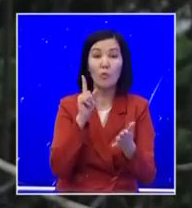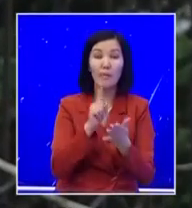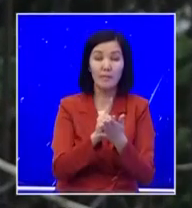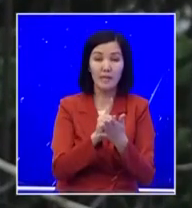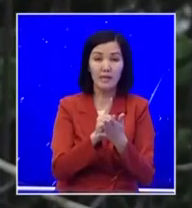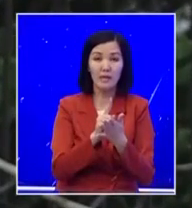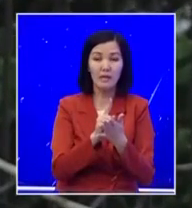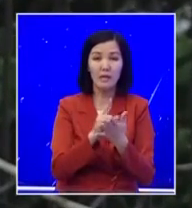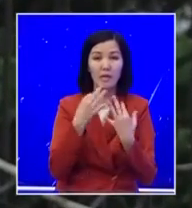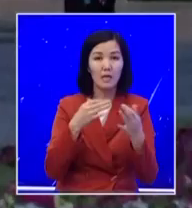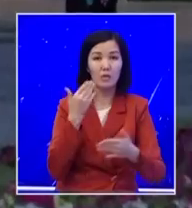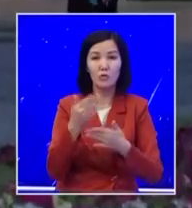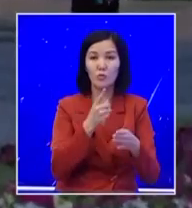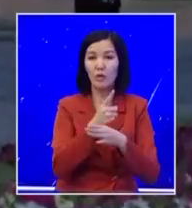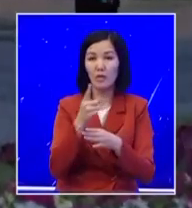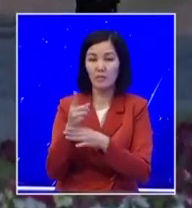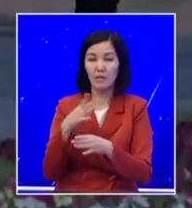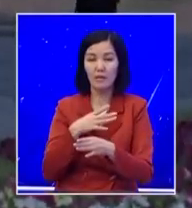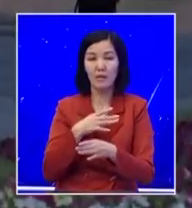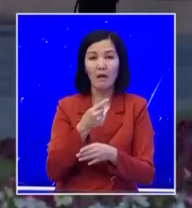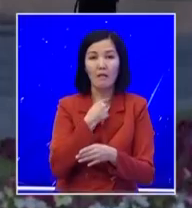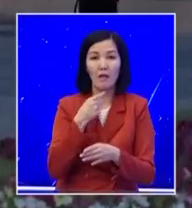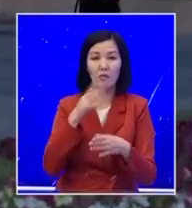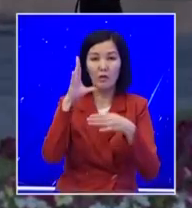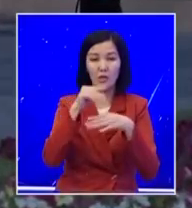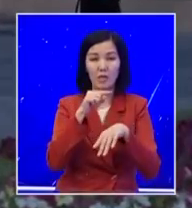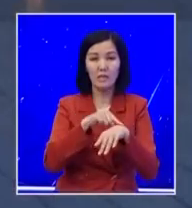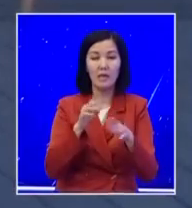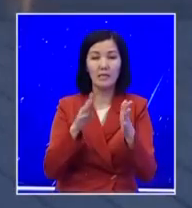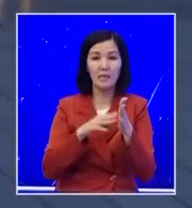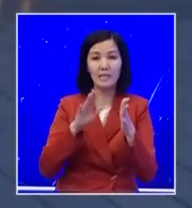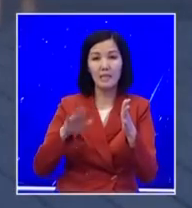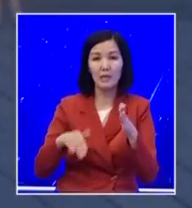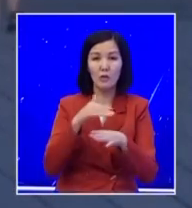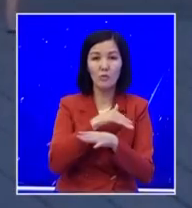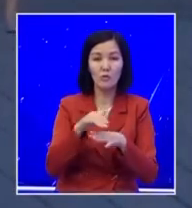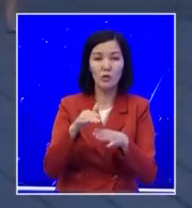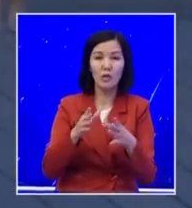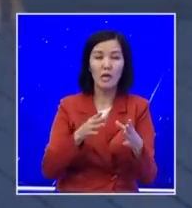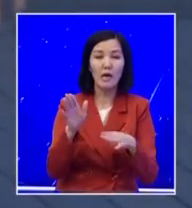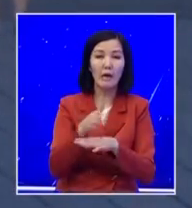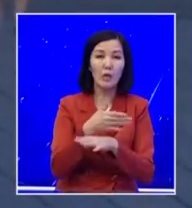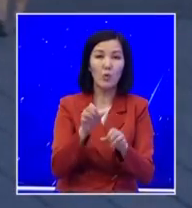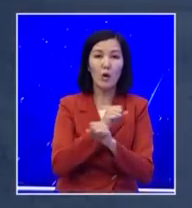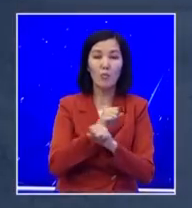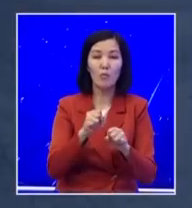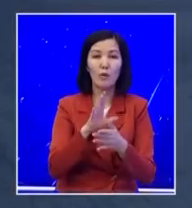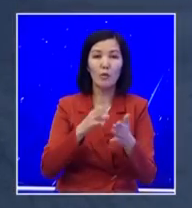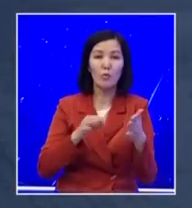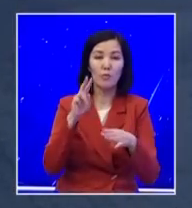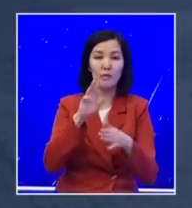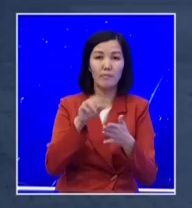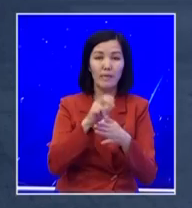бетінше жүріп тұруына тыйым салынады. Талдықорғанда кешкі 8-ден кейін көшеде қыдыруға болмайды. Бұл облыс бас санитарының